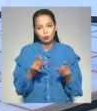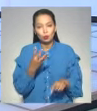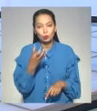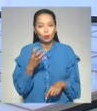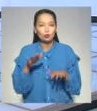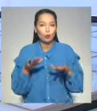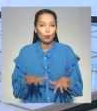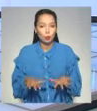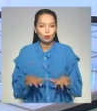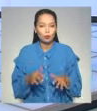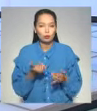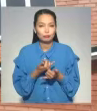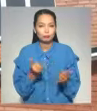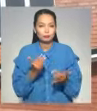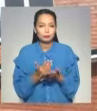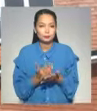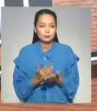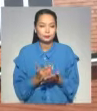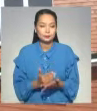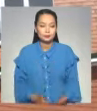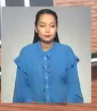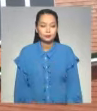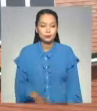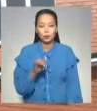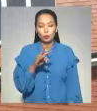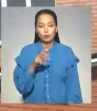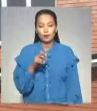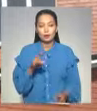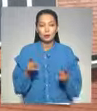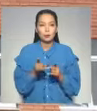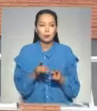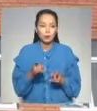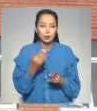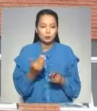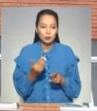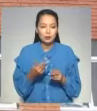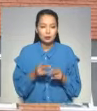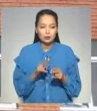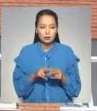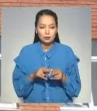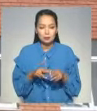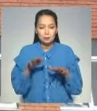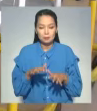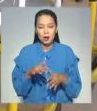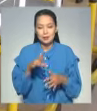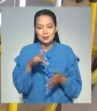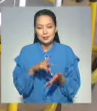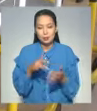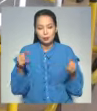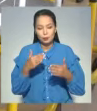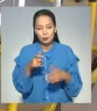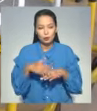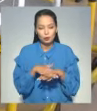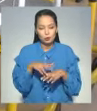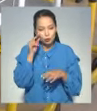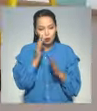400 орынға шақталған. Құлагер ықшам ауданы Көкшетау мен Красный Яр ауылының дәл ортасында орналасқан. Мұнда халық саны жыл санап